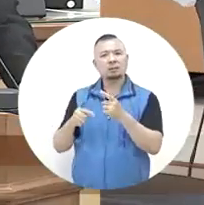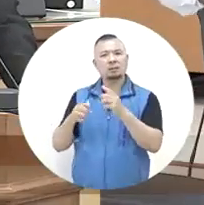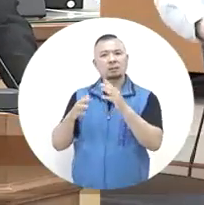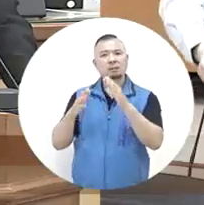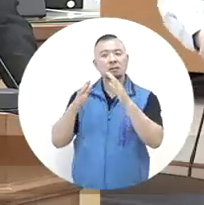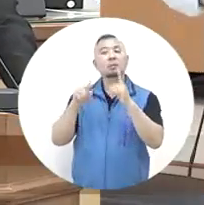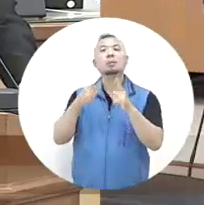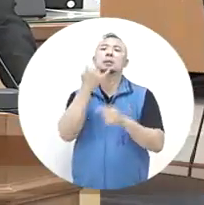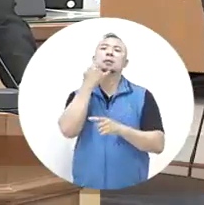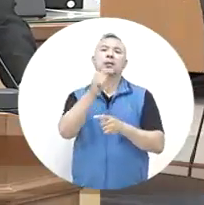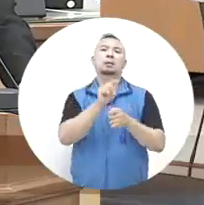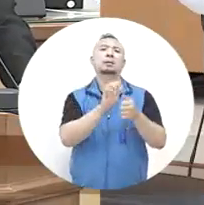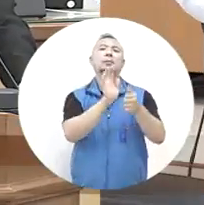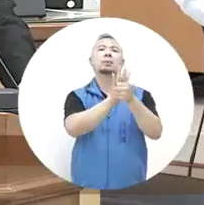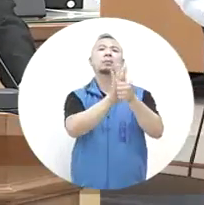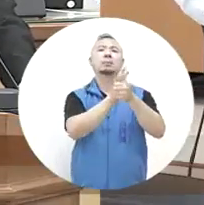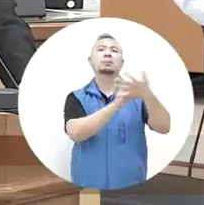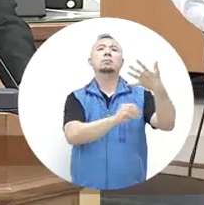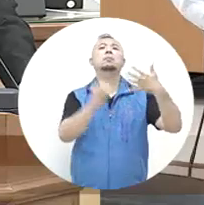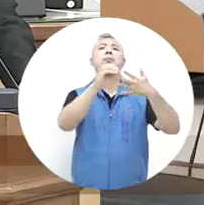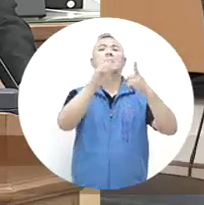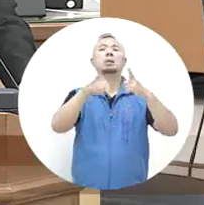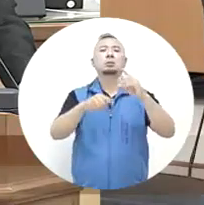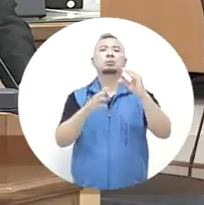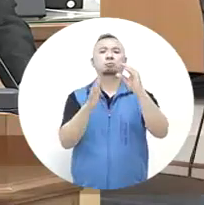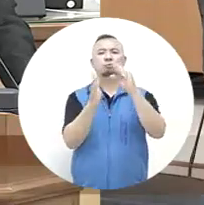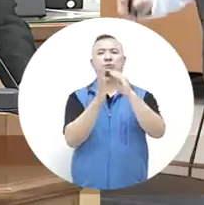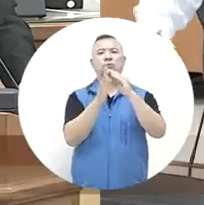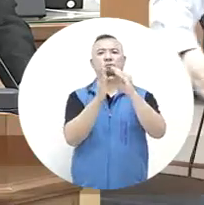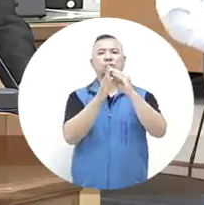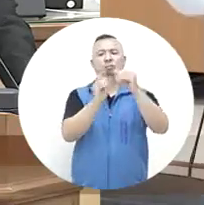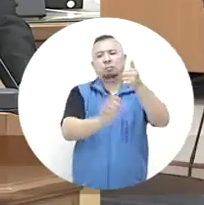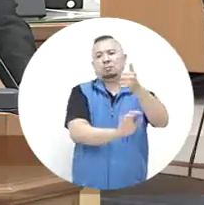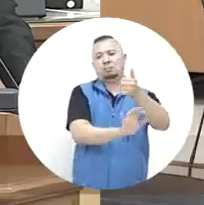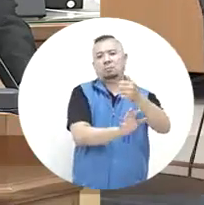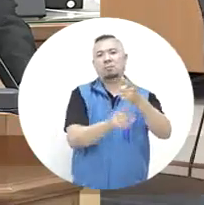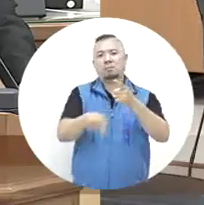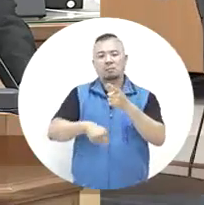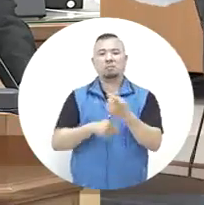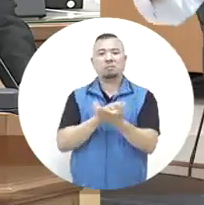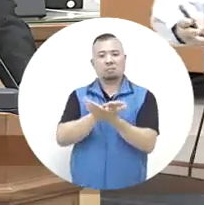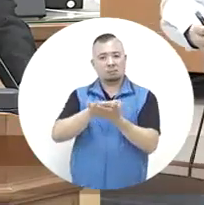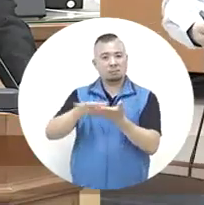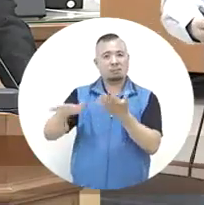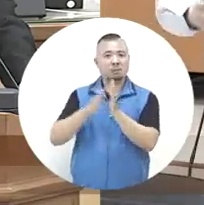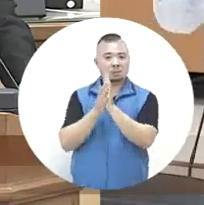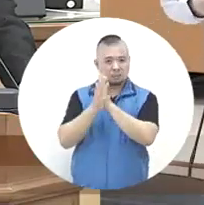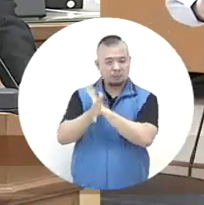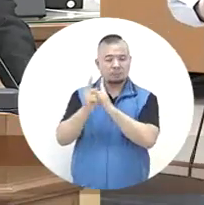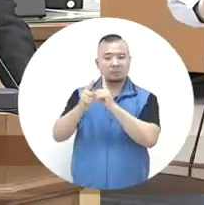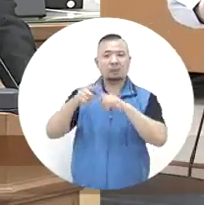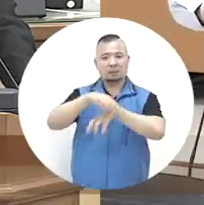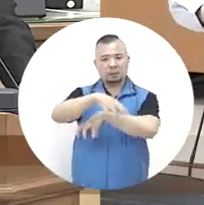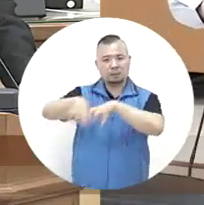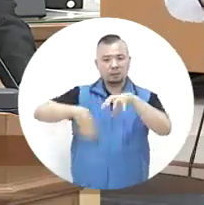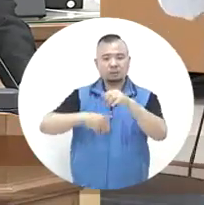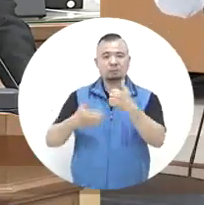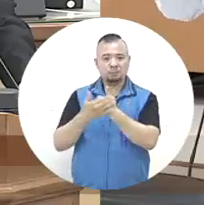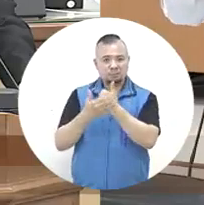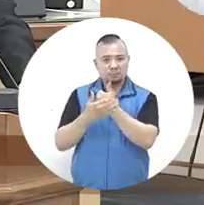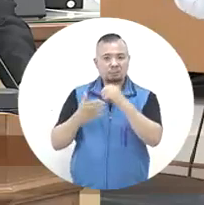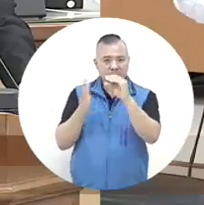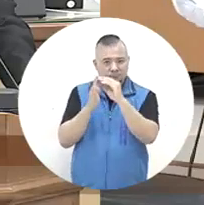升官啦，哦，升到局本部里面去，哦，让他为我们清洁队，为我们环保局哦贡献他的心力，